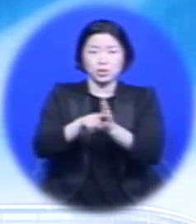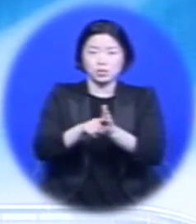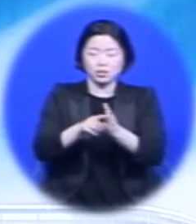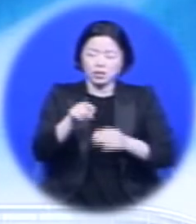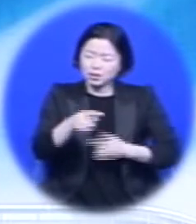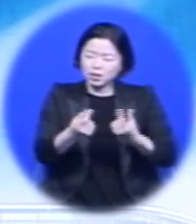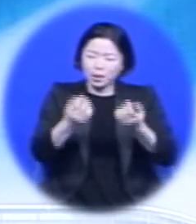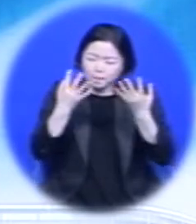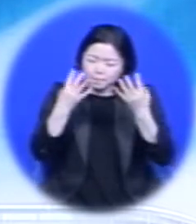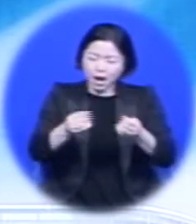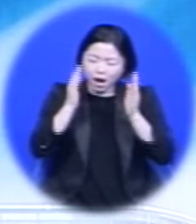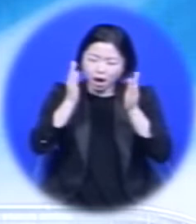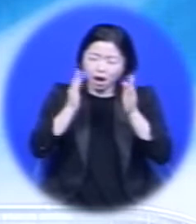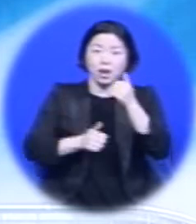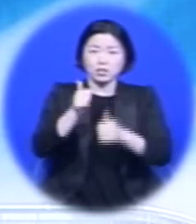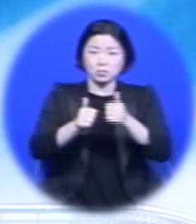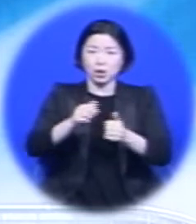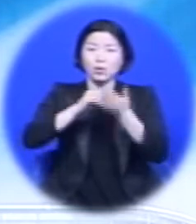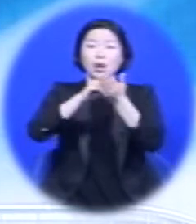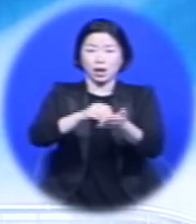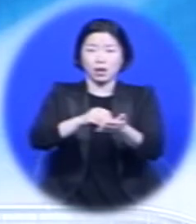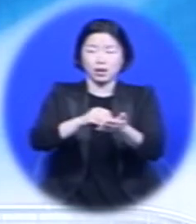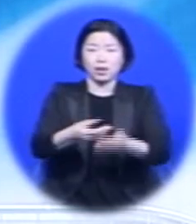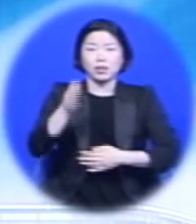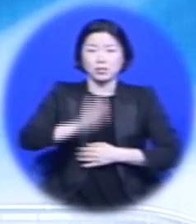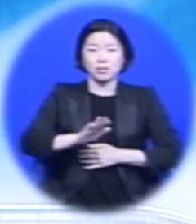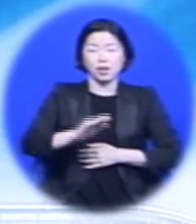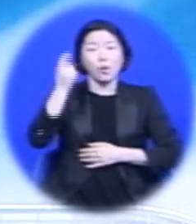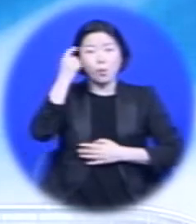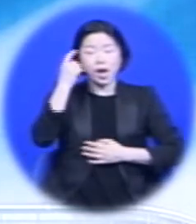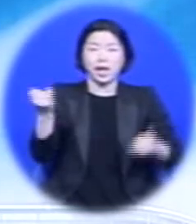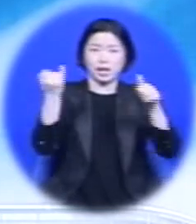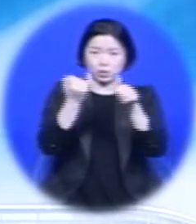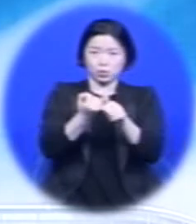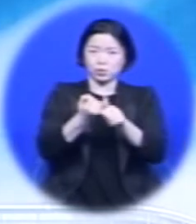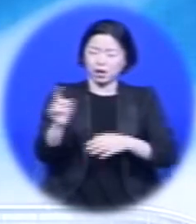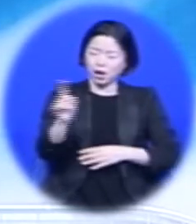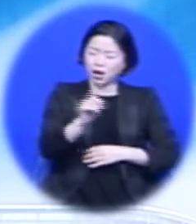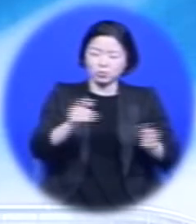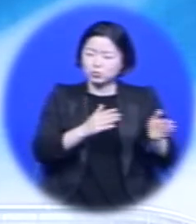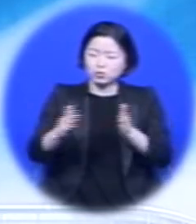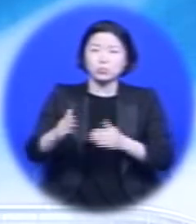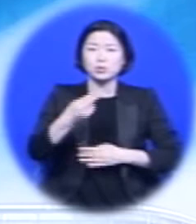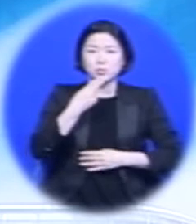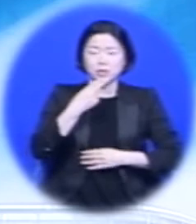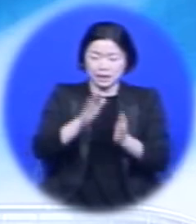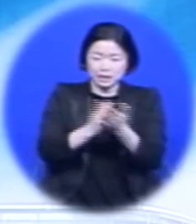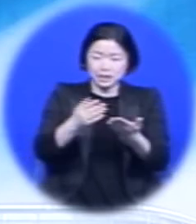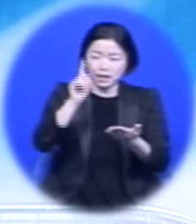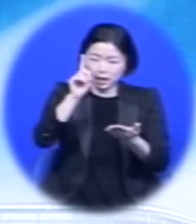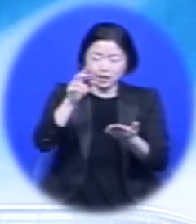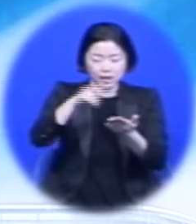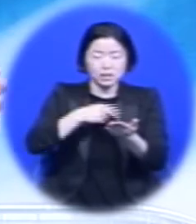공부하고 시험 보고 그리고 대학을 들어가면서 결혼은 어떻게 아무 준비도 없이 책 한 권 읽어본 것도